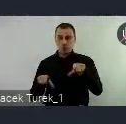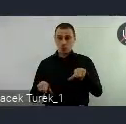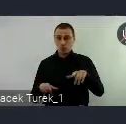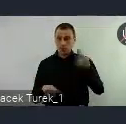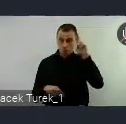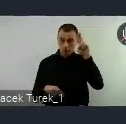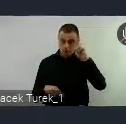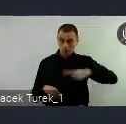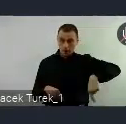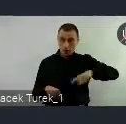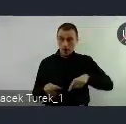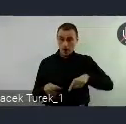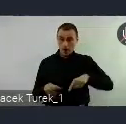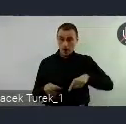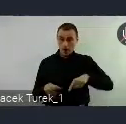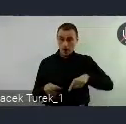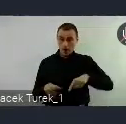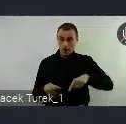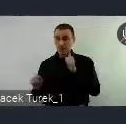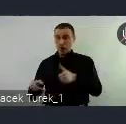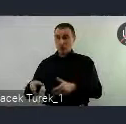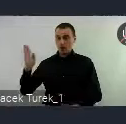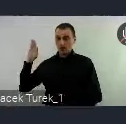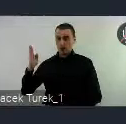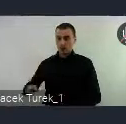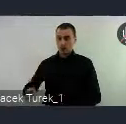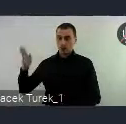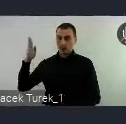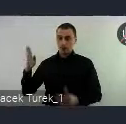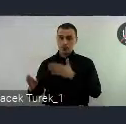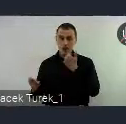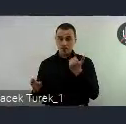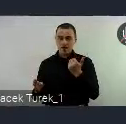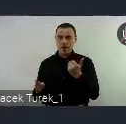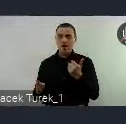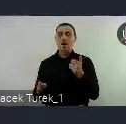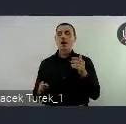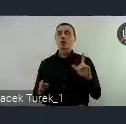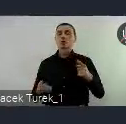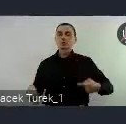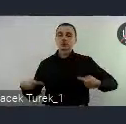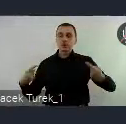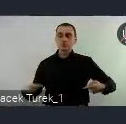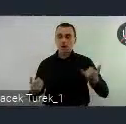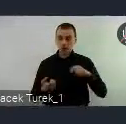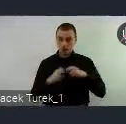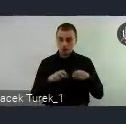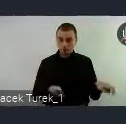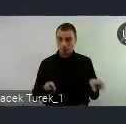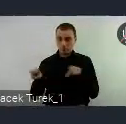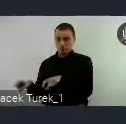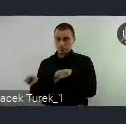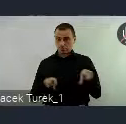jest nie uchylny nieotwierany to całkowicie uniemożliwia przesiadanie się na na toaletę osobie na wózku poza tym